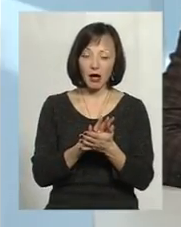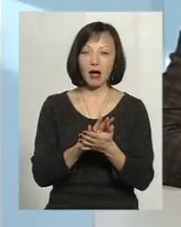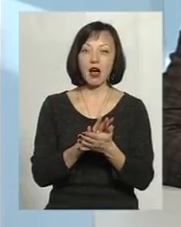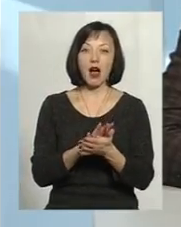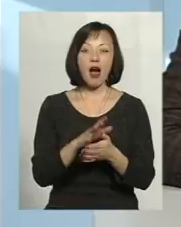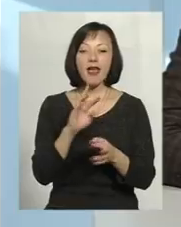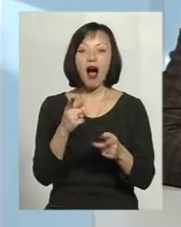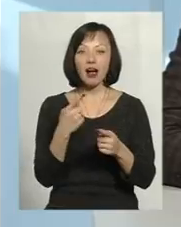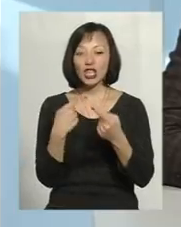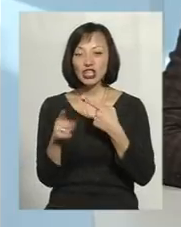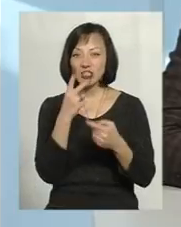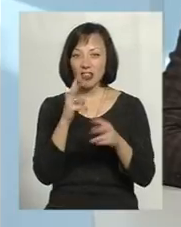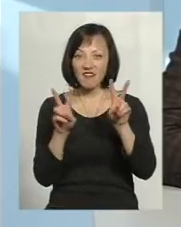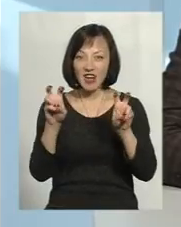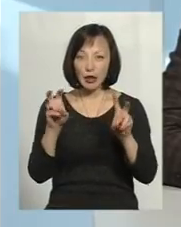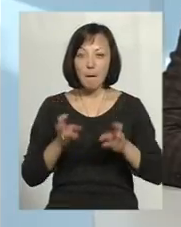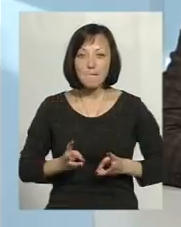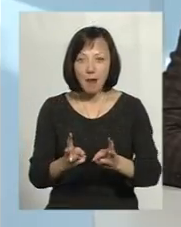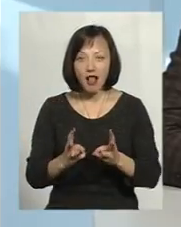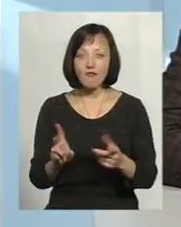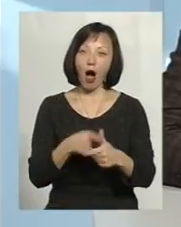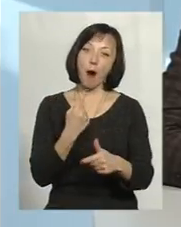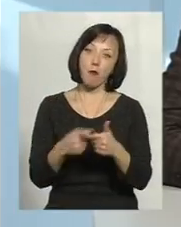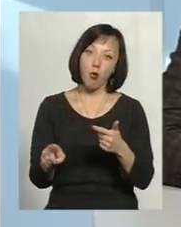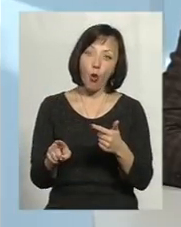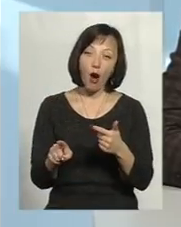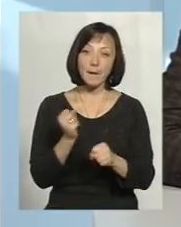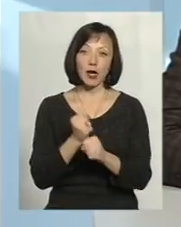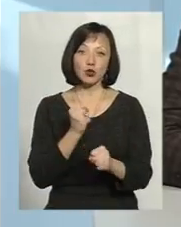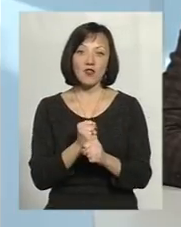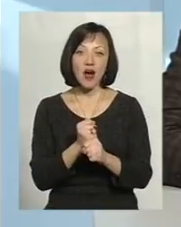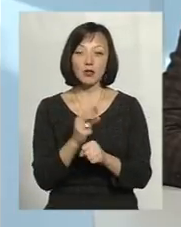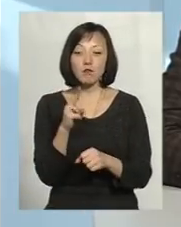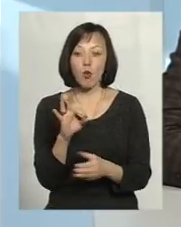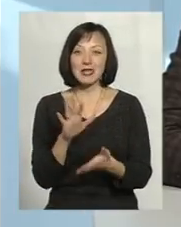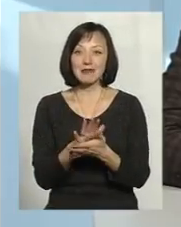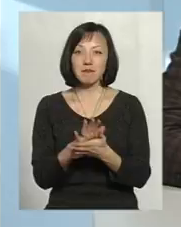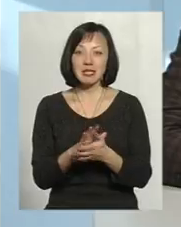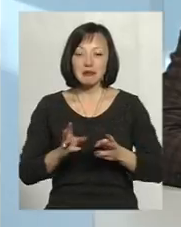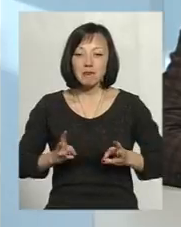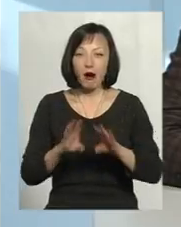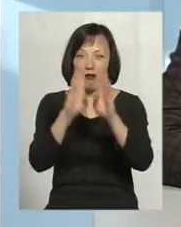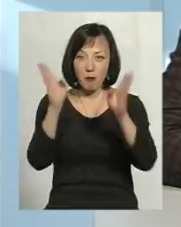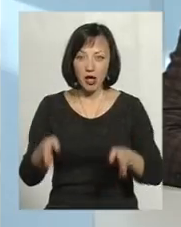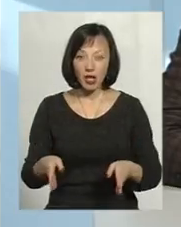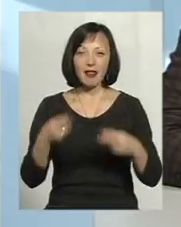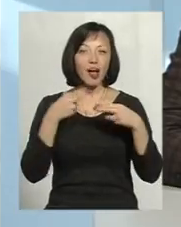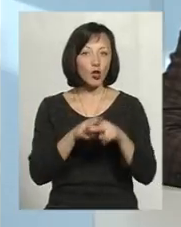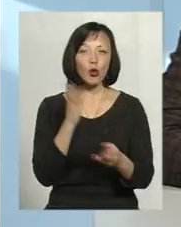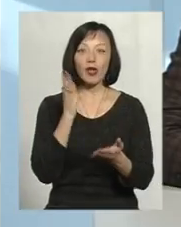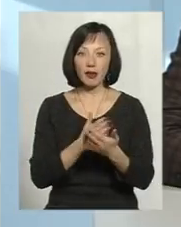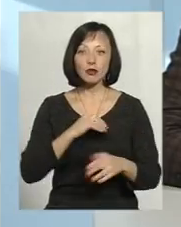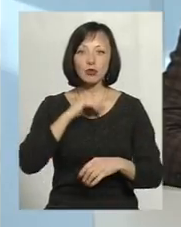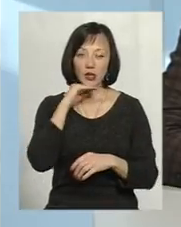альтернативне паливо, ну, або аби, скажімо, працювати по смітті спалювальних печах. Насправді технологій є